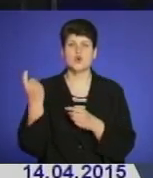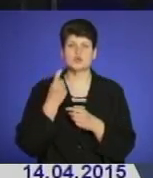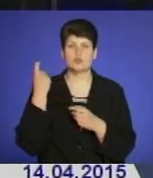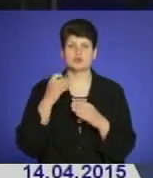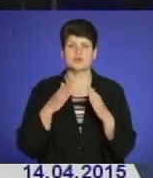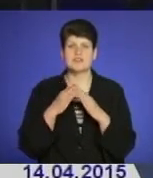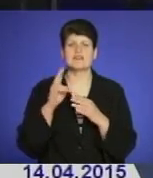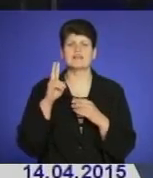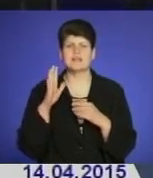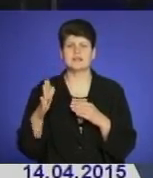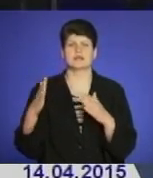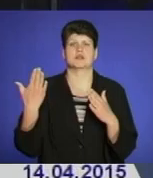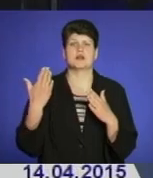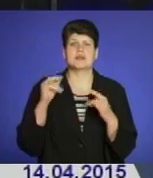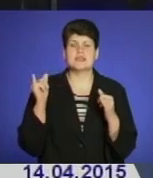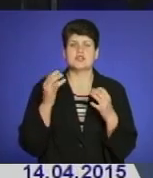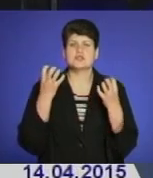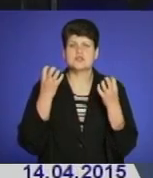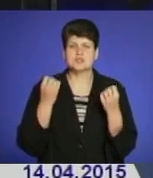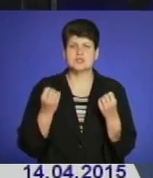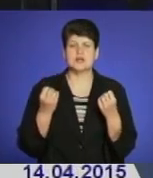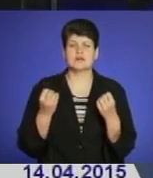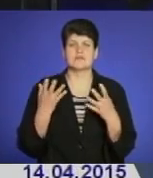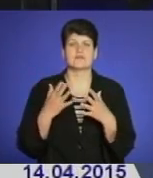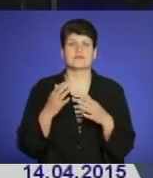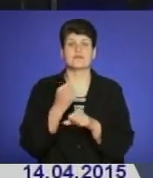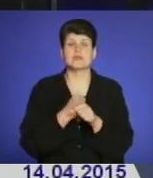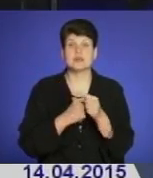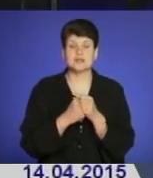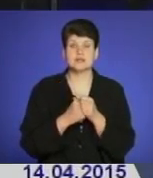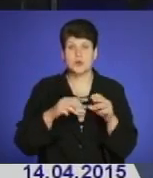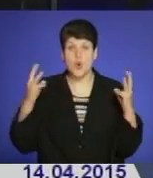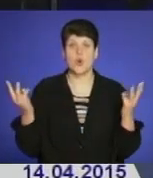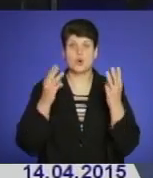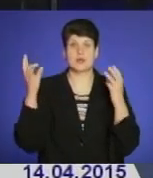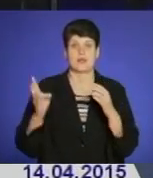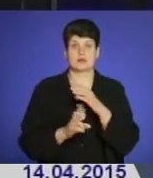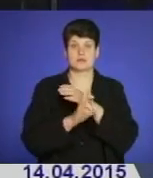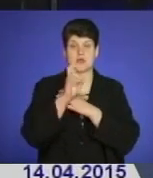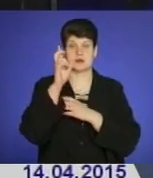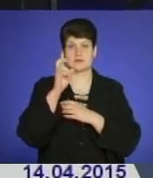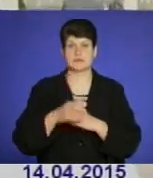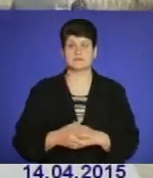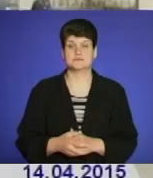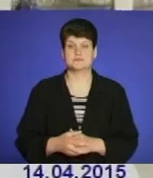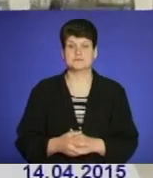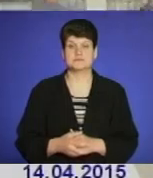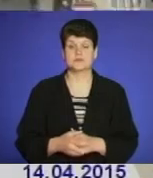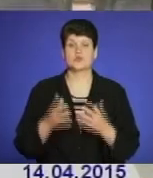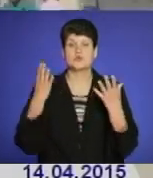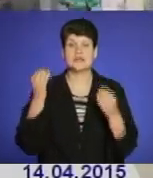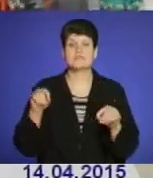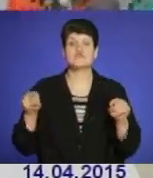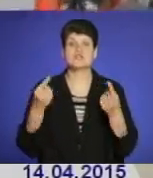будівлі, квартира багатоповерхового будинку, а ще у сам Великдень зайнялася церква. Детальніше далі. У день